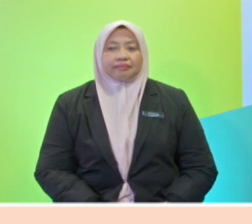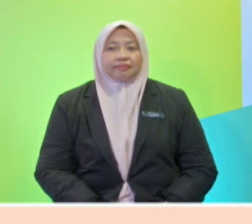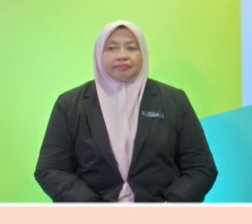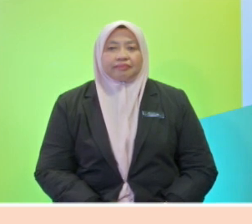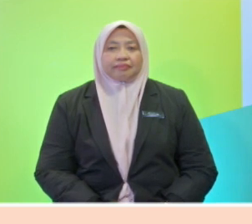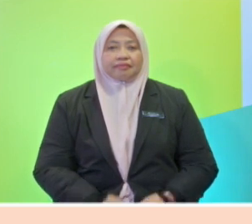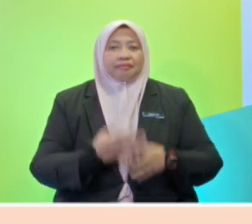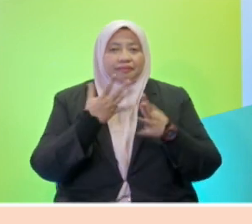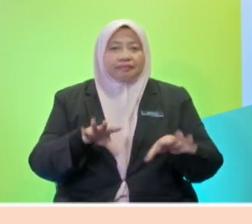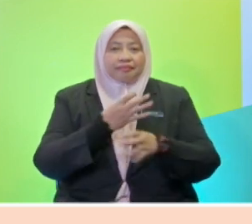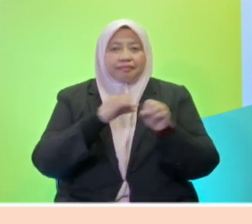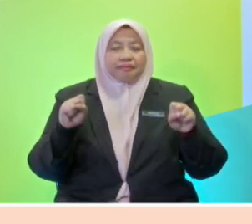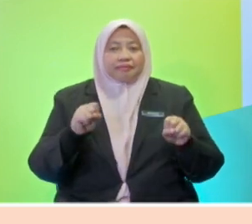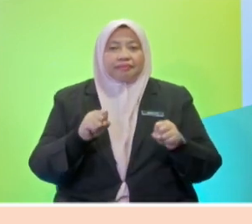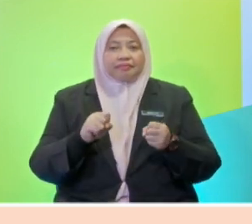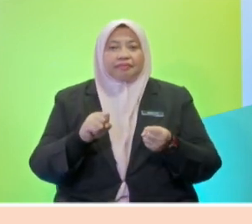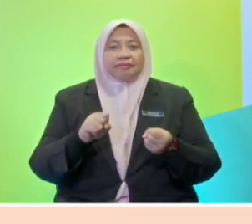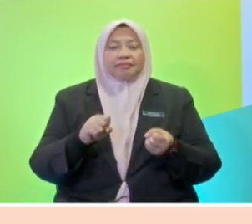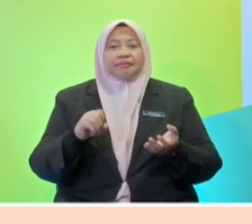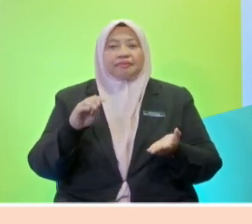dah siap bersihin